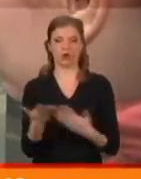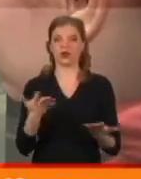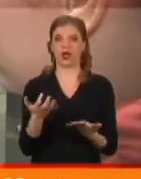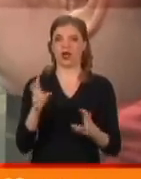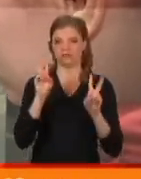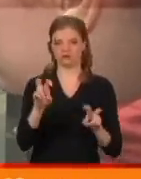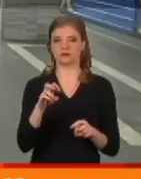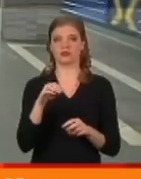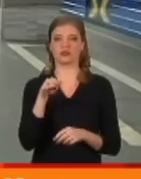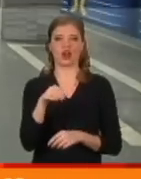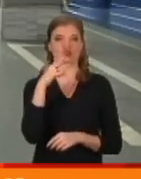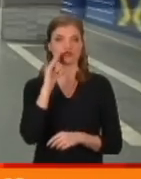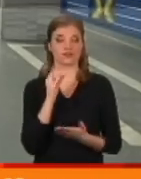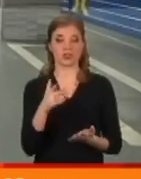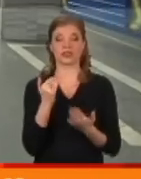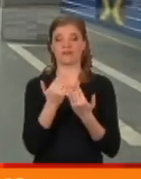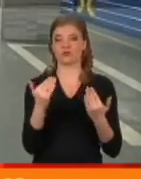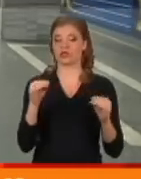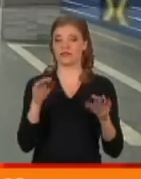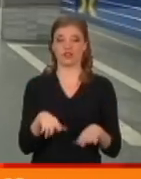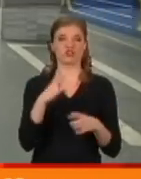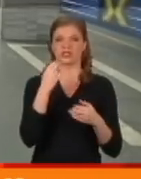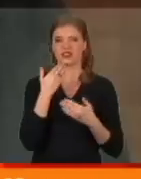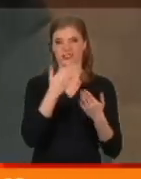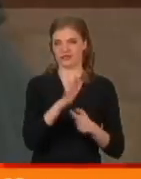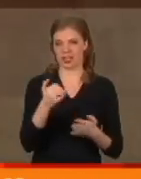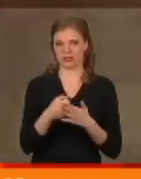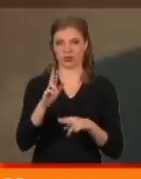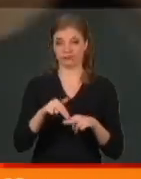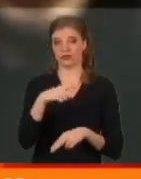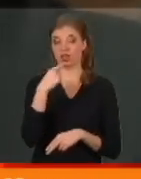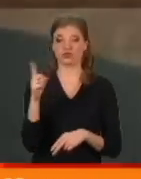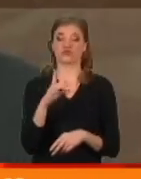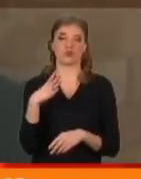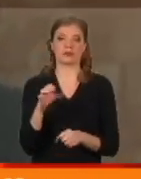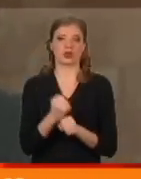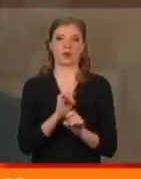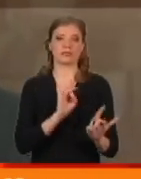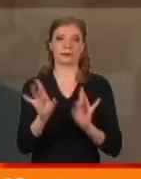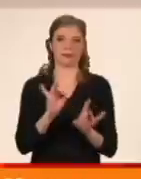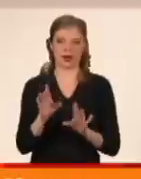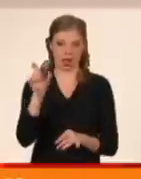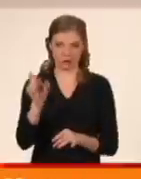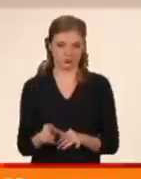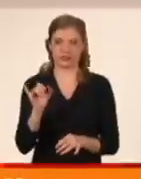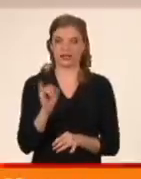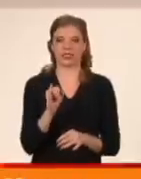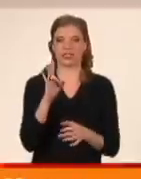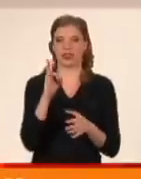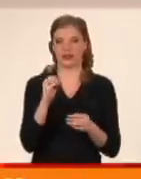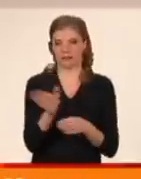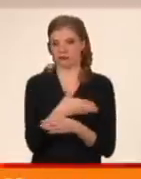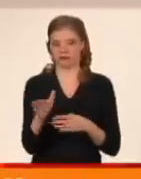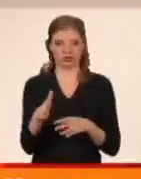носить ім'я Тараса Шевченка? Музеї вирішили не звертатися до правоохоронців, кажуть, щоб не робити піару вандалам і не роз'єднувати